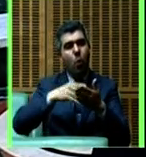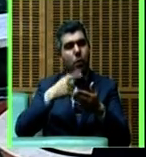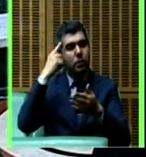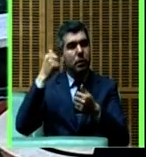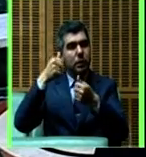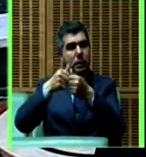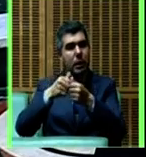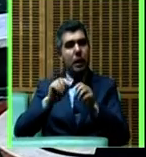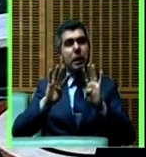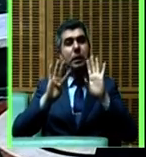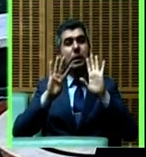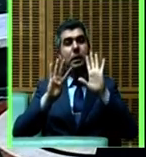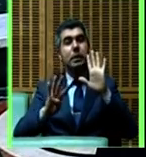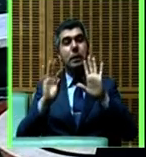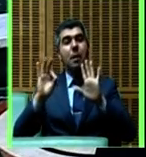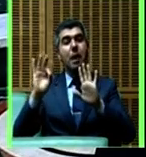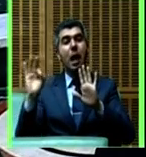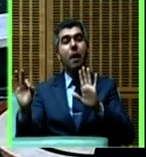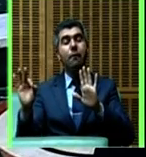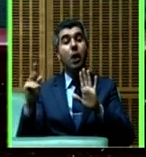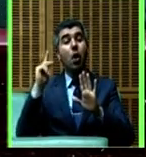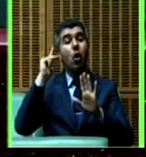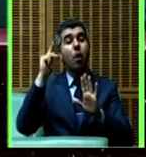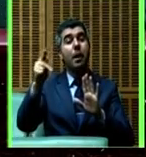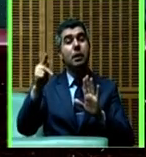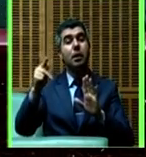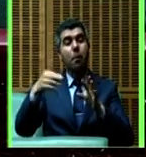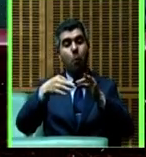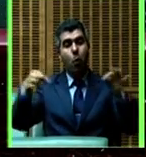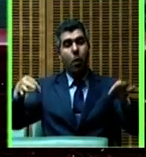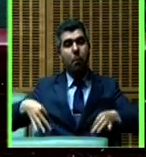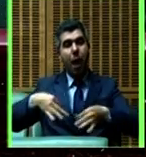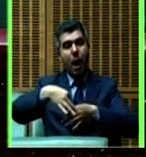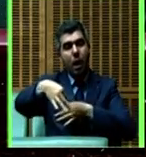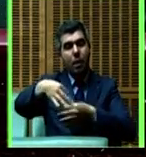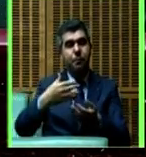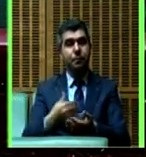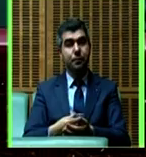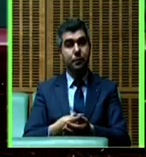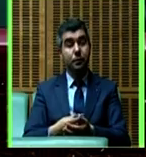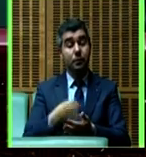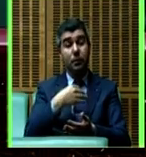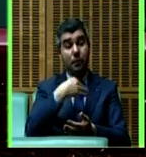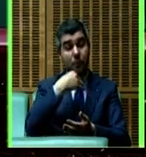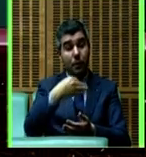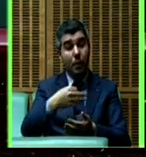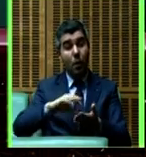حوالي 900,000 كيلومتر مربع. بطبيعة الحال هاد البضع ملايين التي